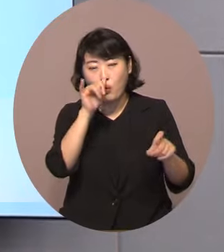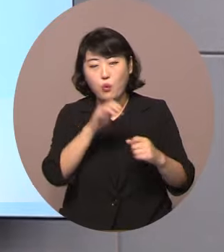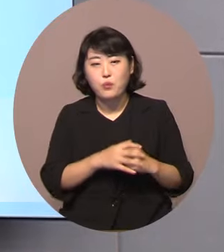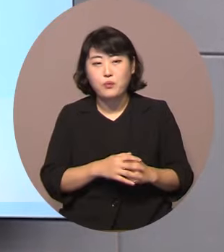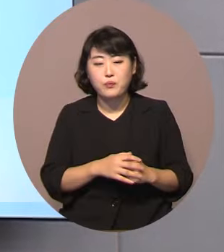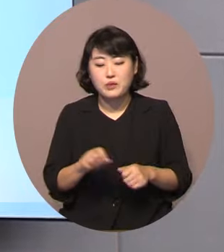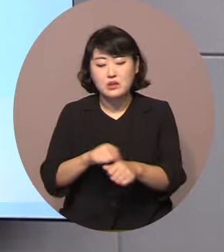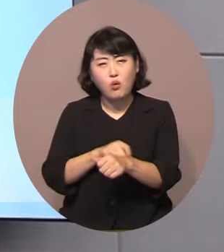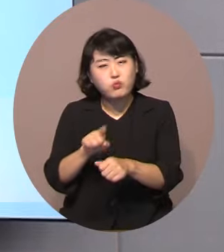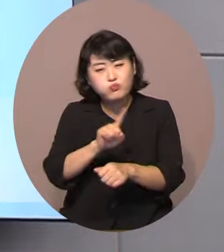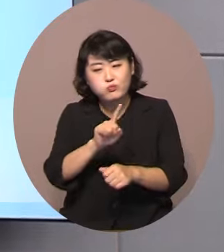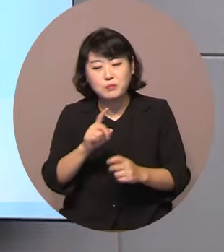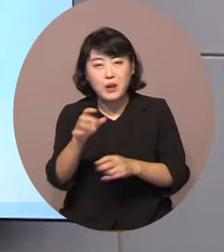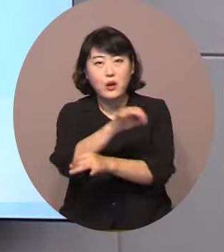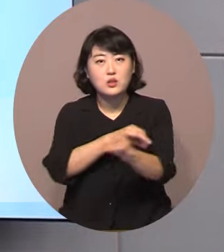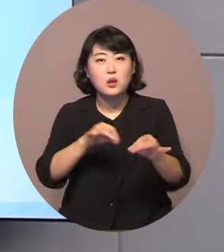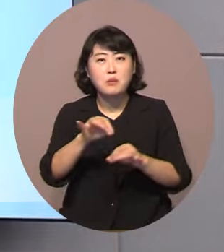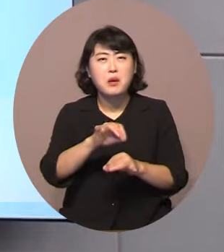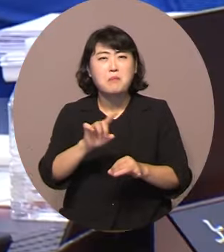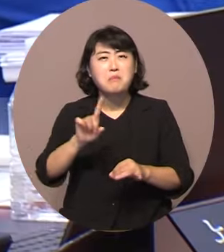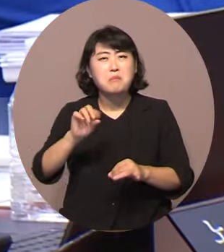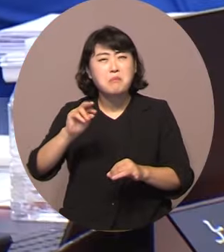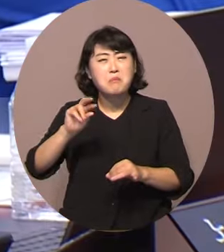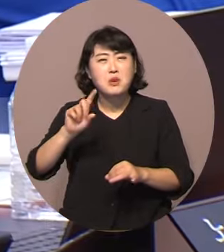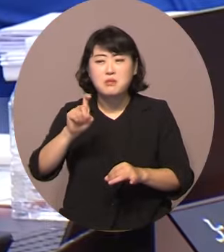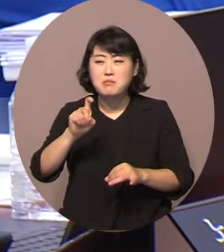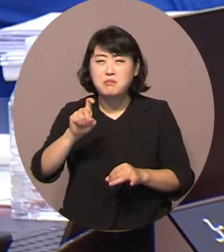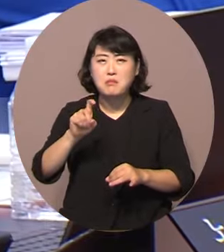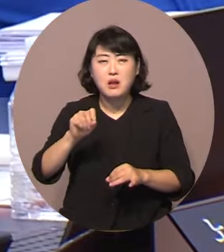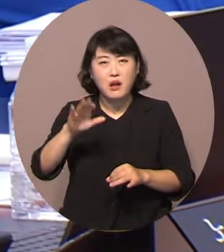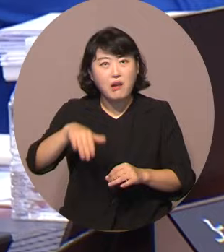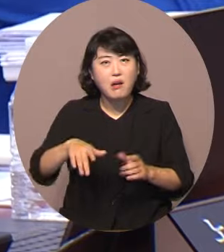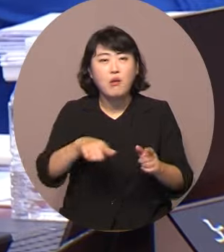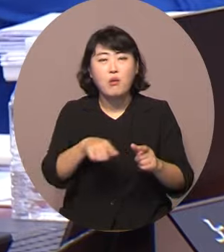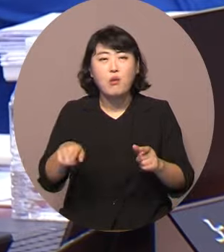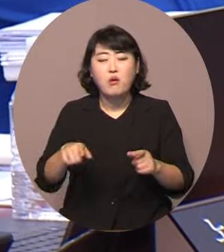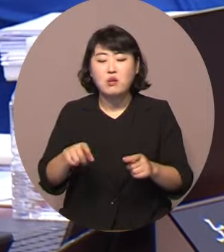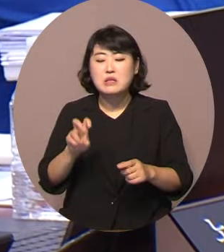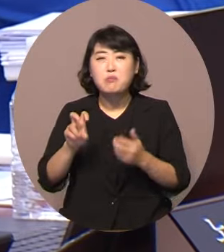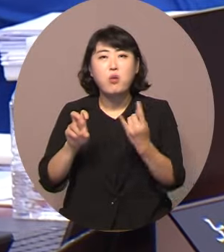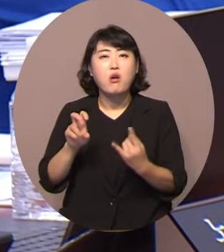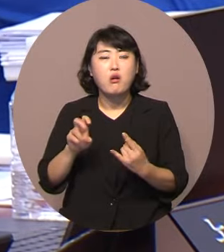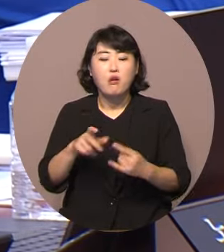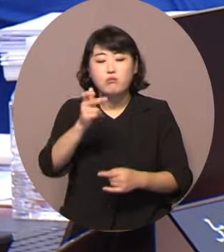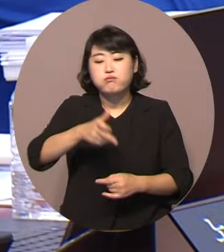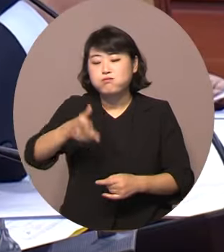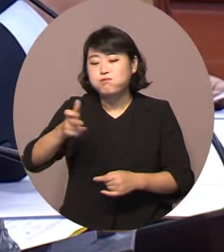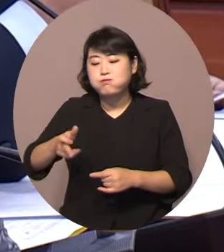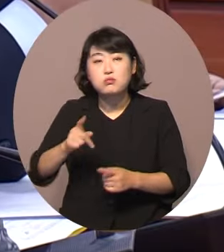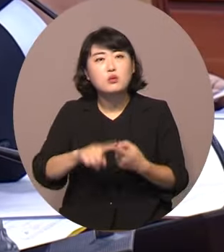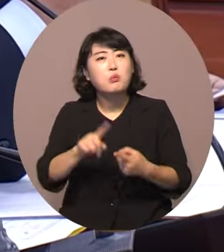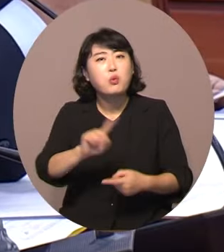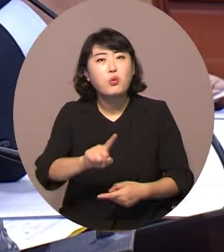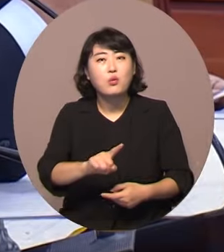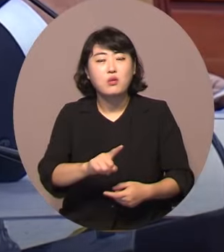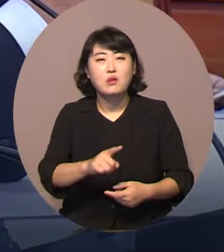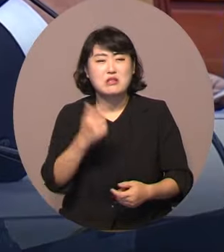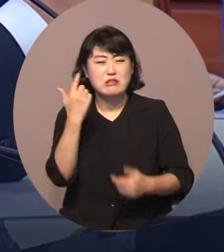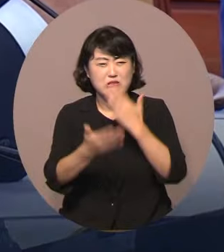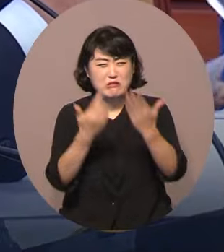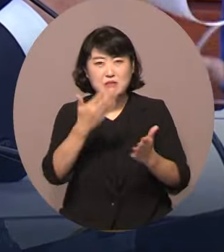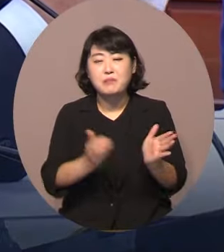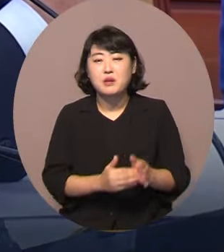특정 백화점에서 수만 원씩 20회 넘게 결제한 내역에 대한 질의도 이어졌습니다 대전 mbc 사장